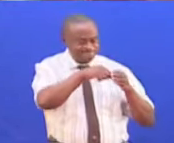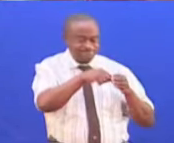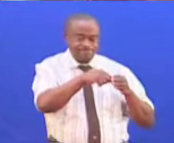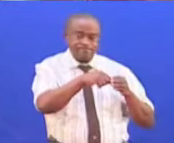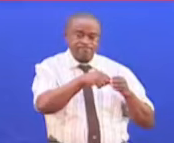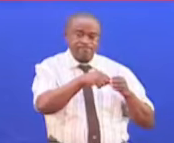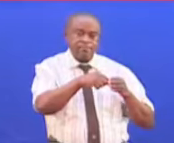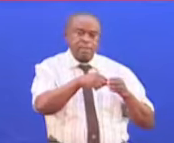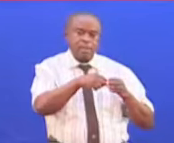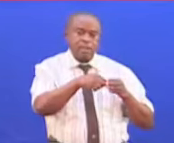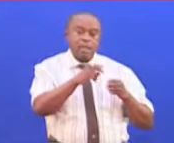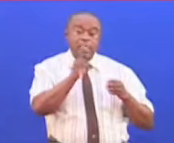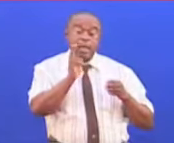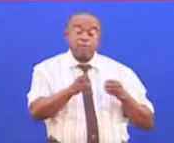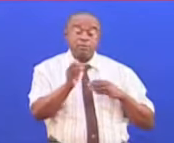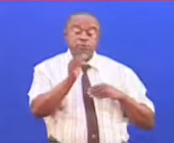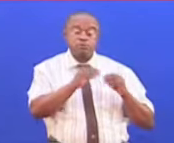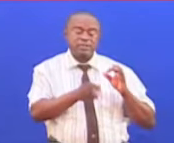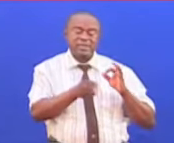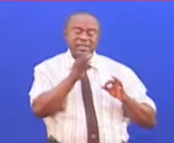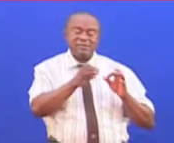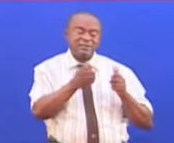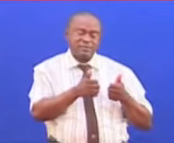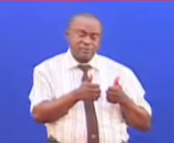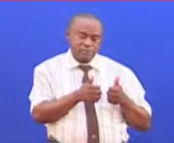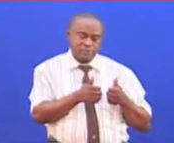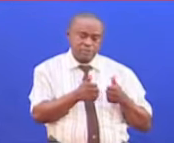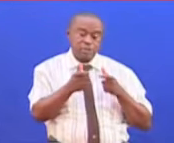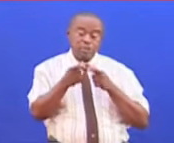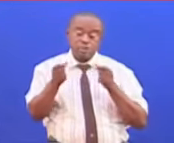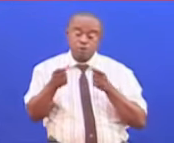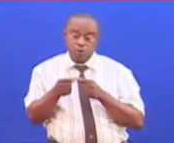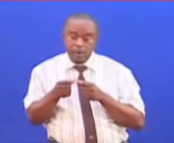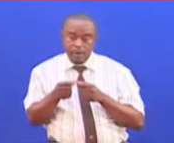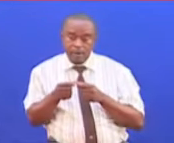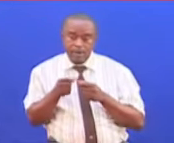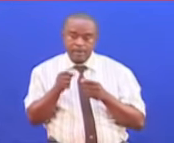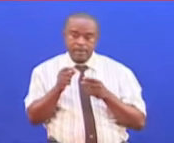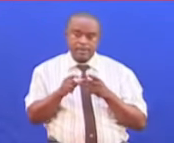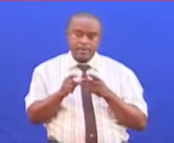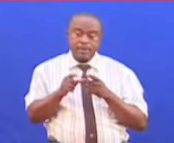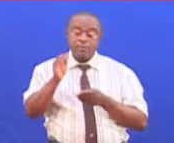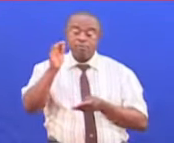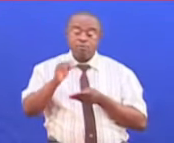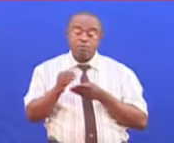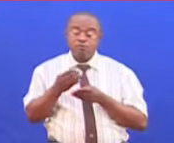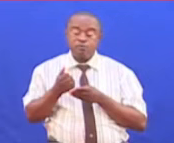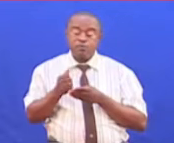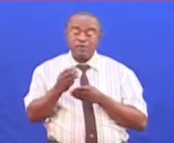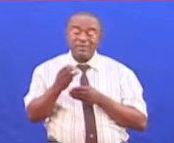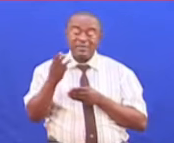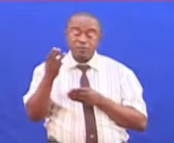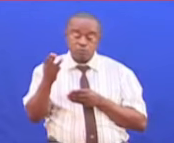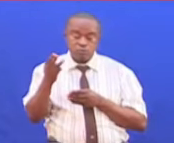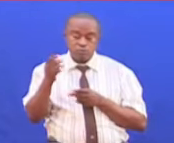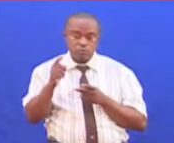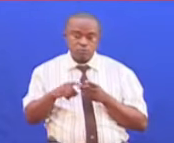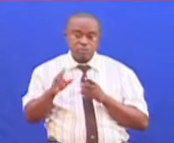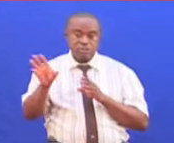shau ambaza haziko kik kamil lifu ni kigoma ujiji Ili Anda pungu milioni 349